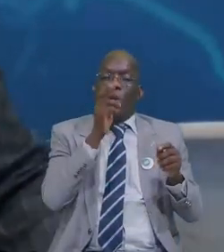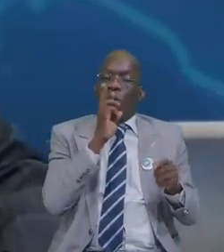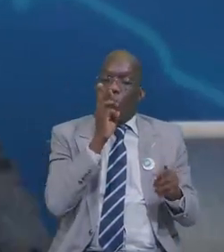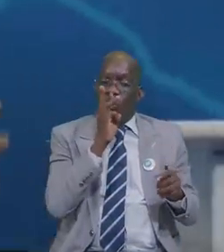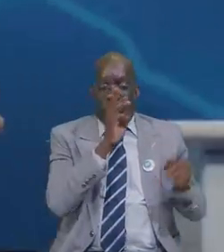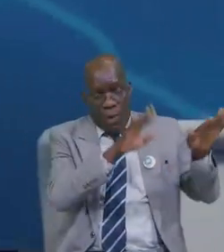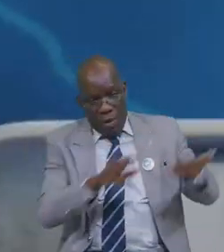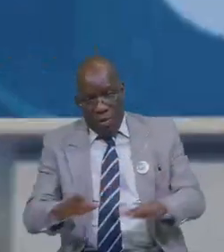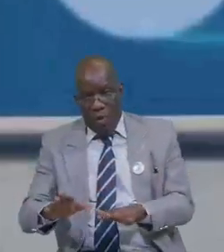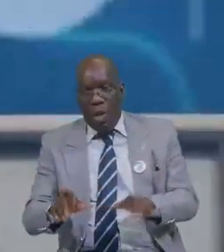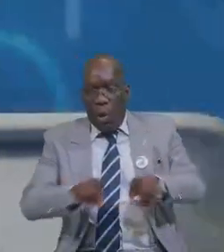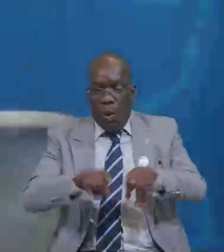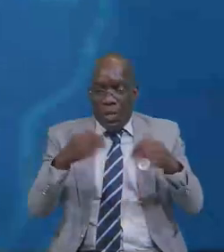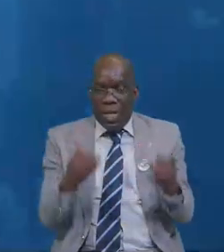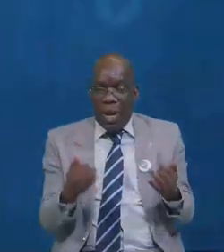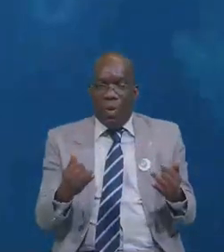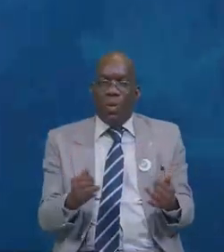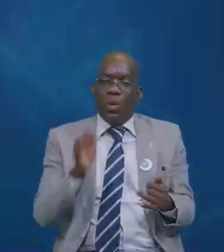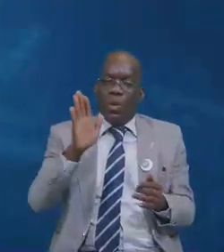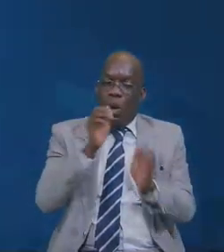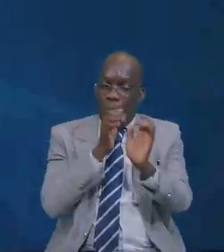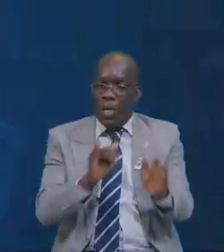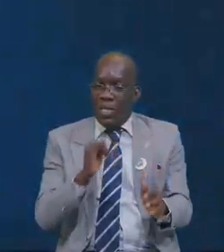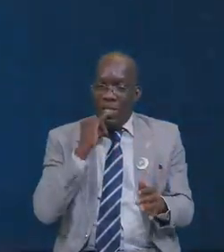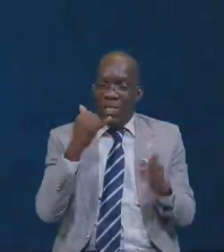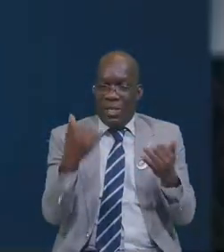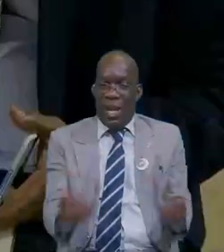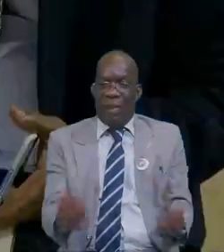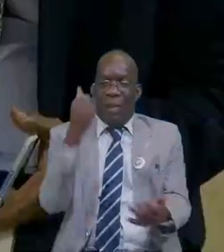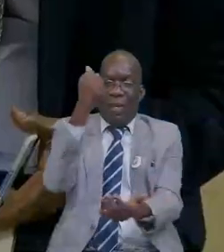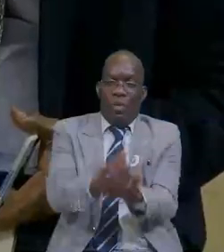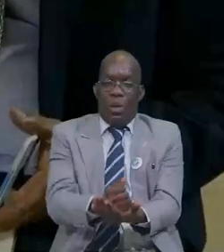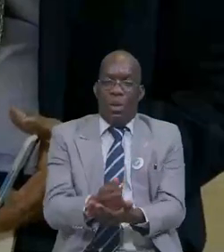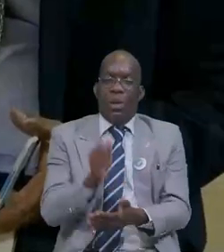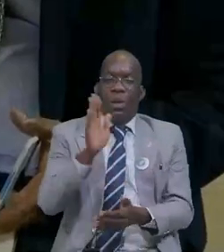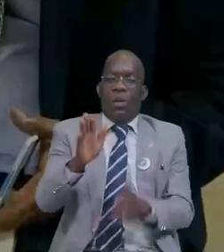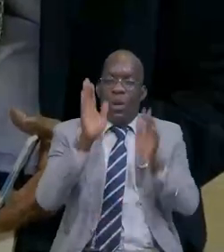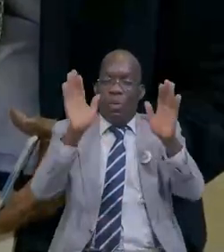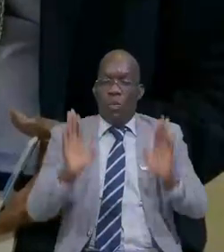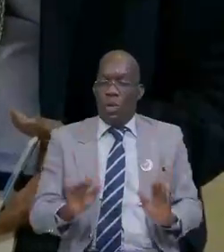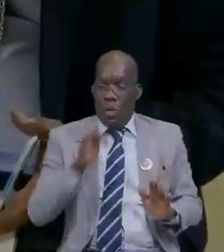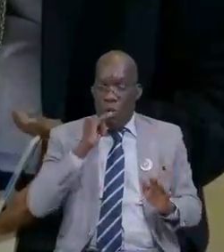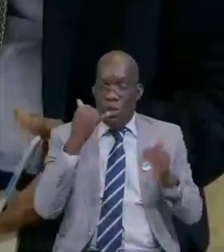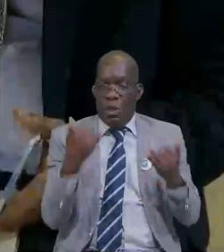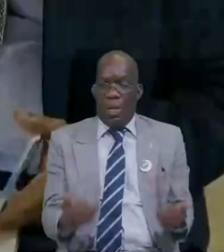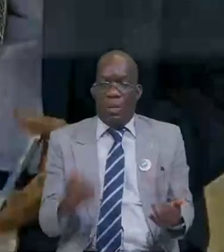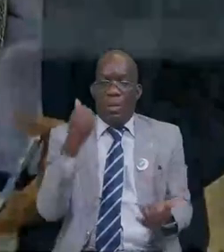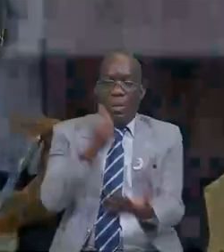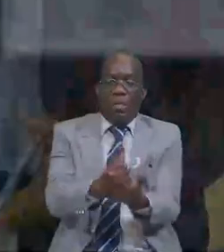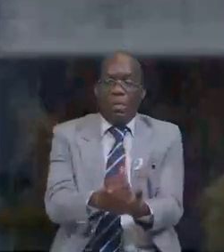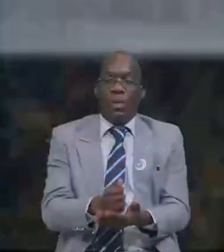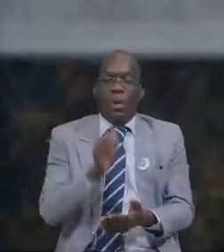ce moment même pour toi, tes bénédictions sont pour maintenant. Ton miracle est pour